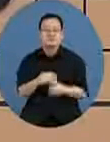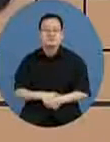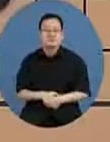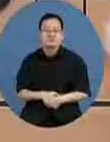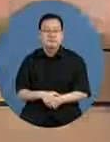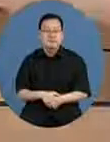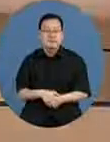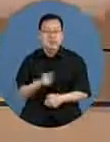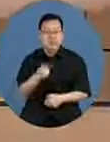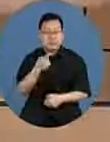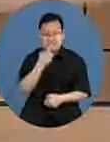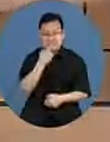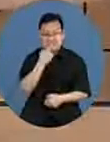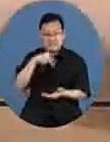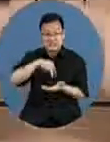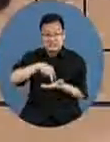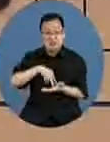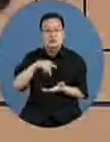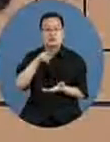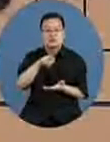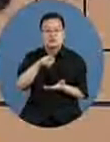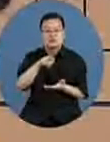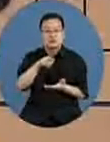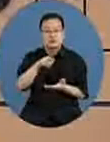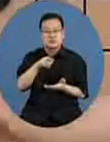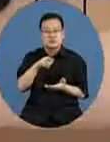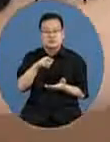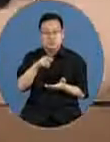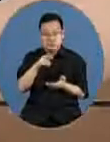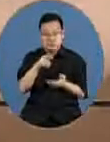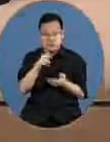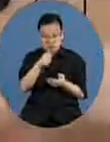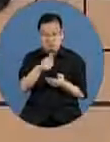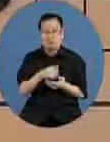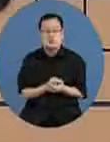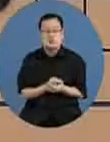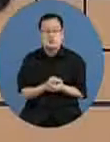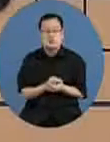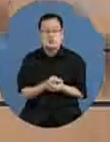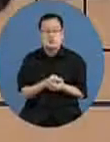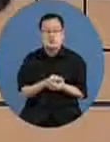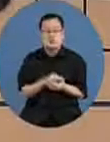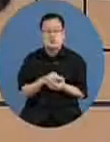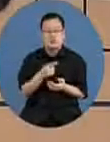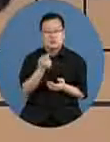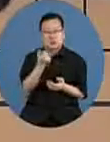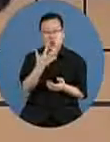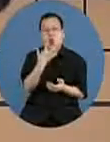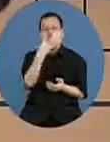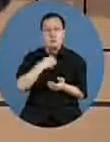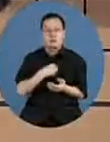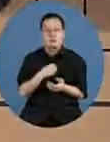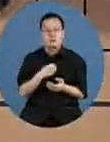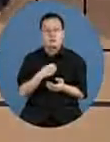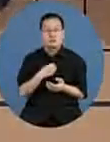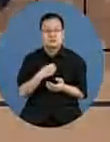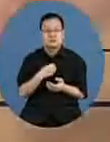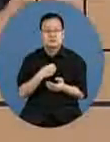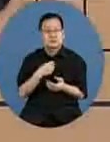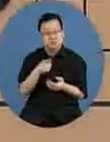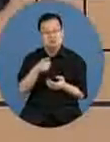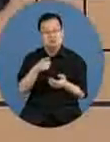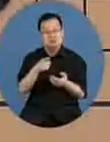백의 정수는요. 흑백간의 정수는 이곳을 단수치고 받을 때 네, 이곳을 잡고